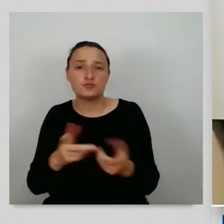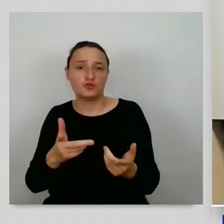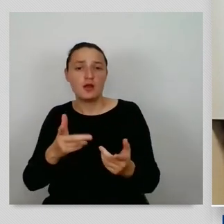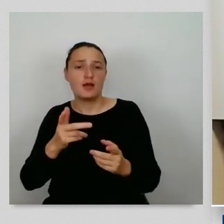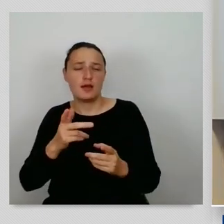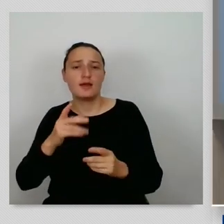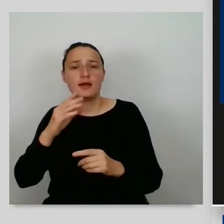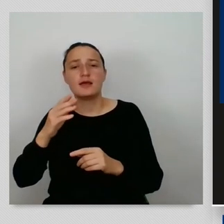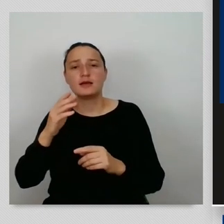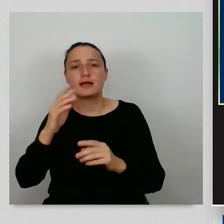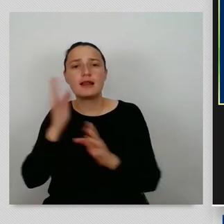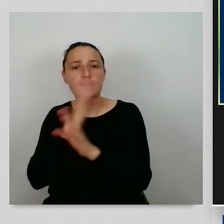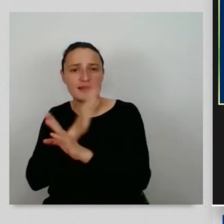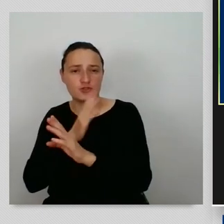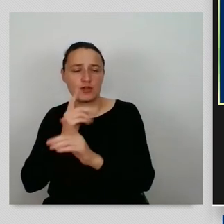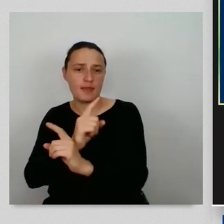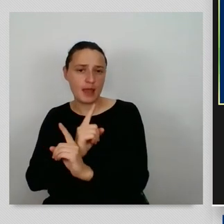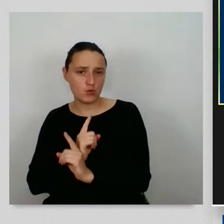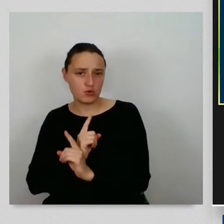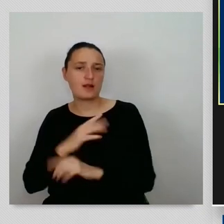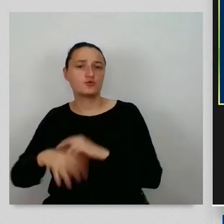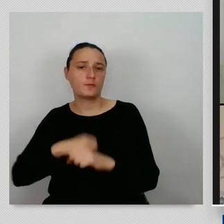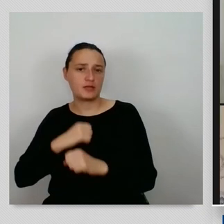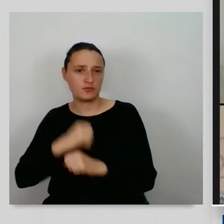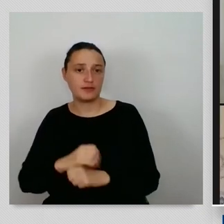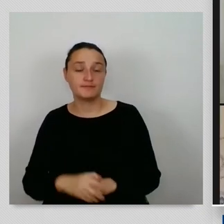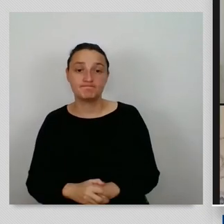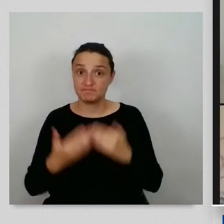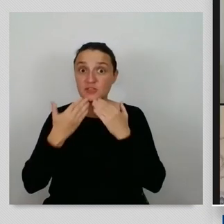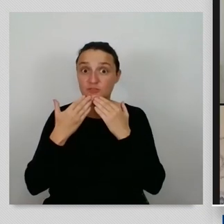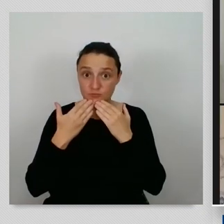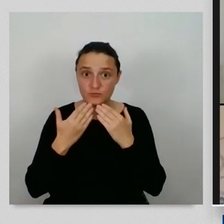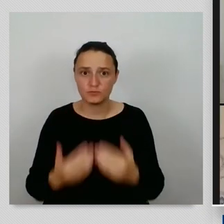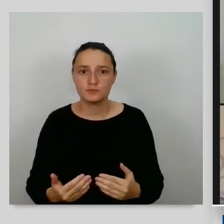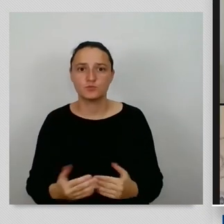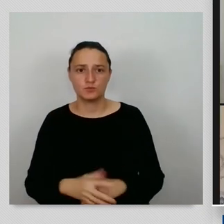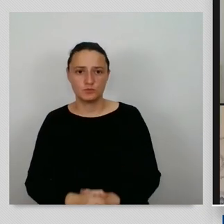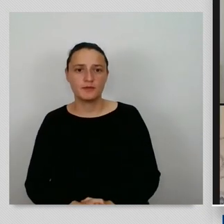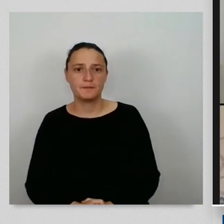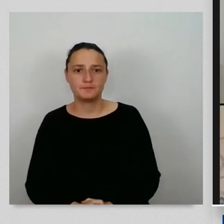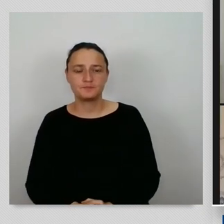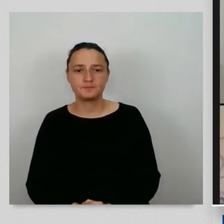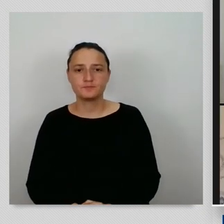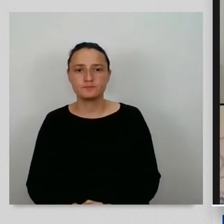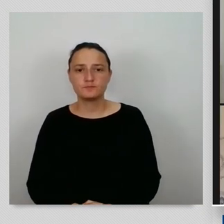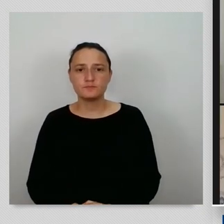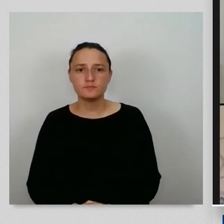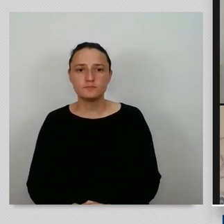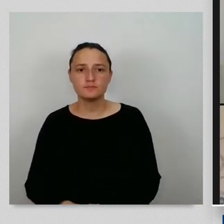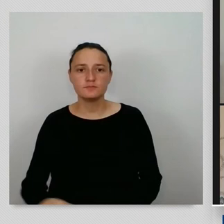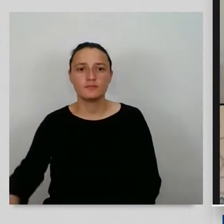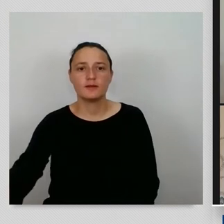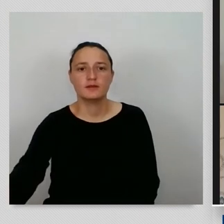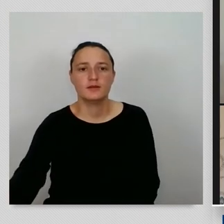klimatycznej. Dziękuję serdecznie za te konkretne rekomendacje. Notujemy je pilnie. A teraz chciałem poprosić panią poseł